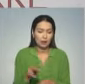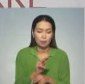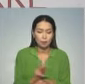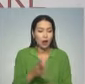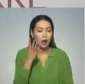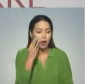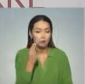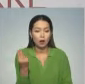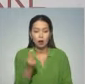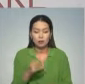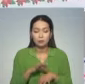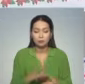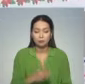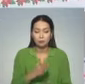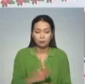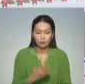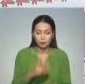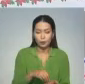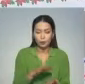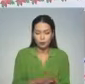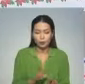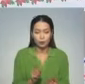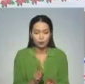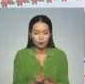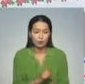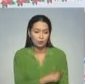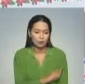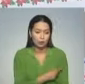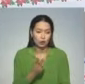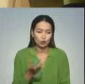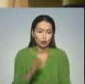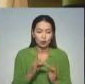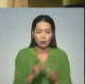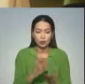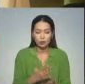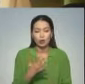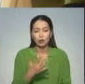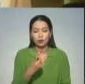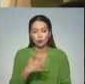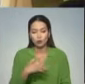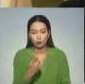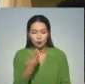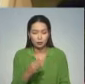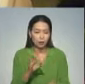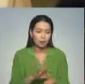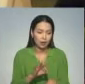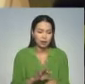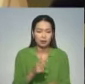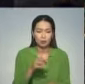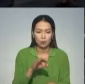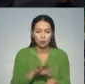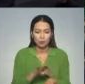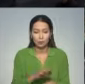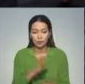мен Астанада жүргізіледі. Екі орталықта 286 төсек орын бар, және 51 балалар онкологы мен гематологы жұмыс істейді.